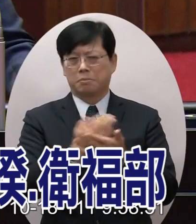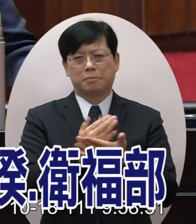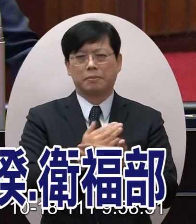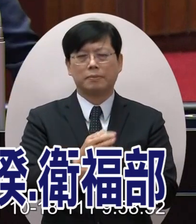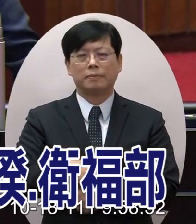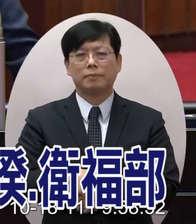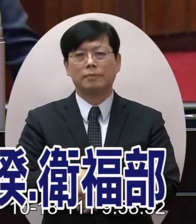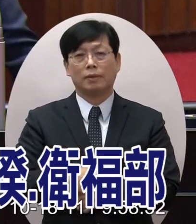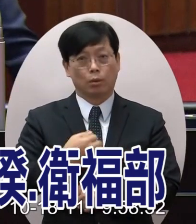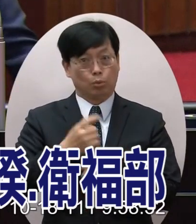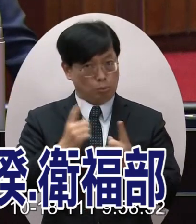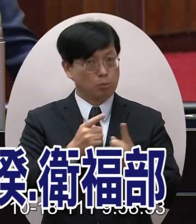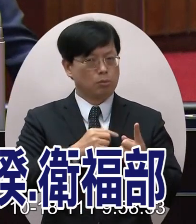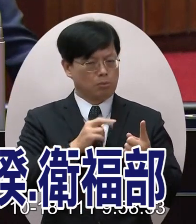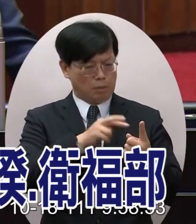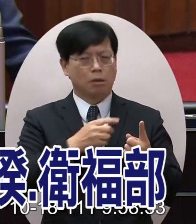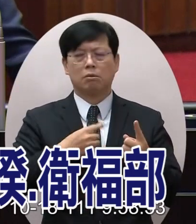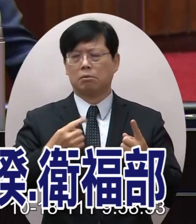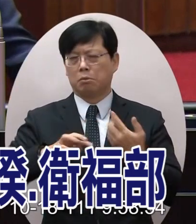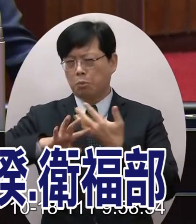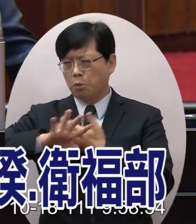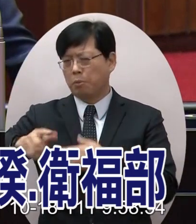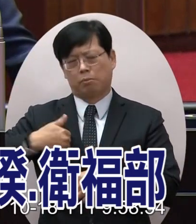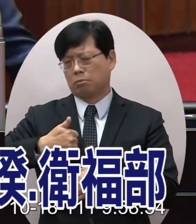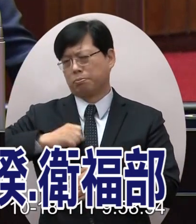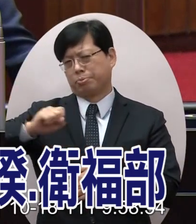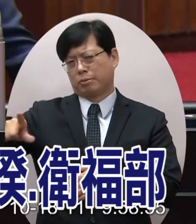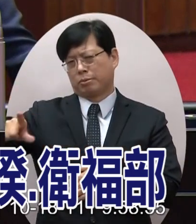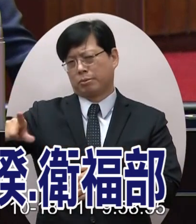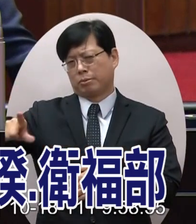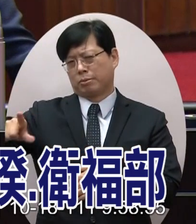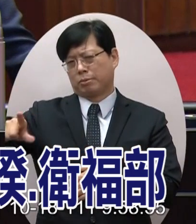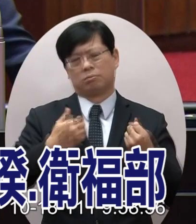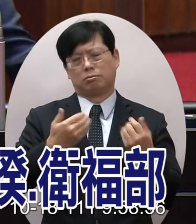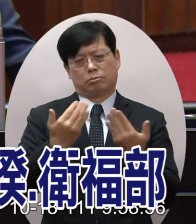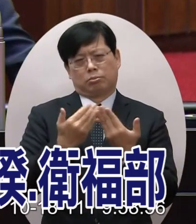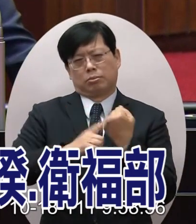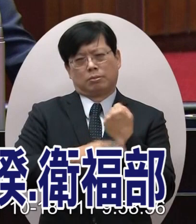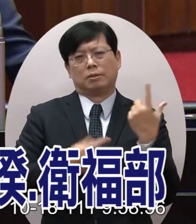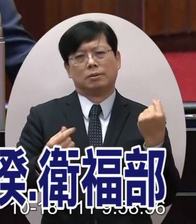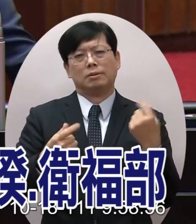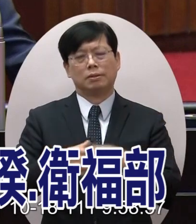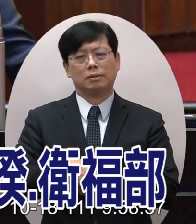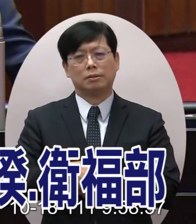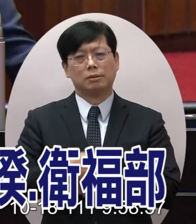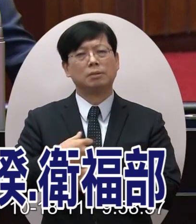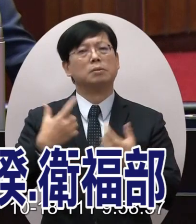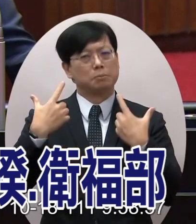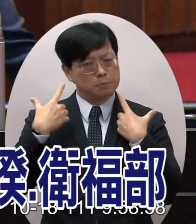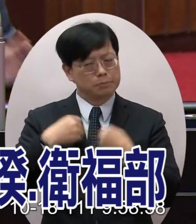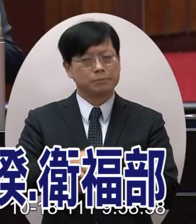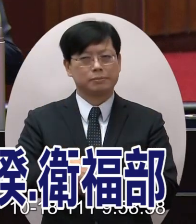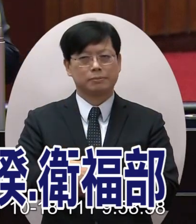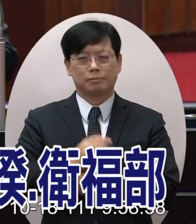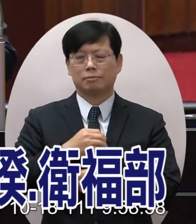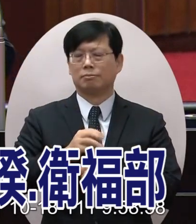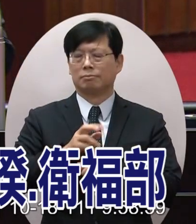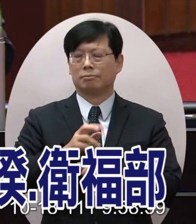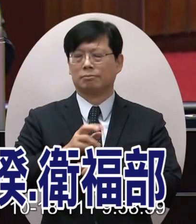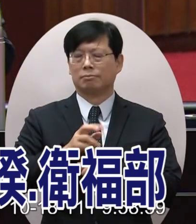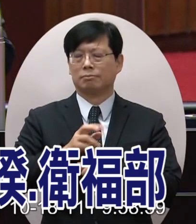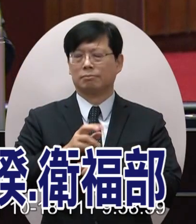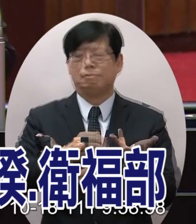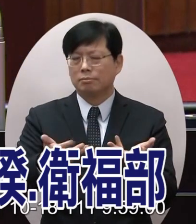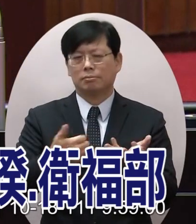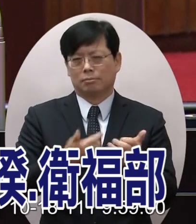为我对你的了解应该比外界对你的了解多，因为我们都是同行嘛，哈。那你也知道，其实我一向也是就是论事，然后